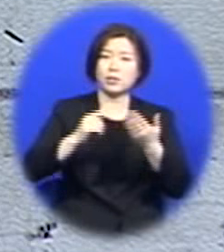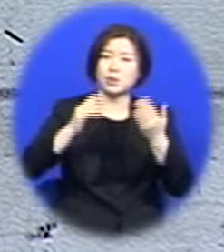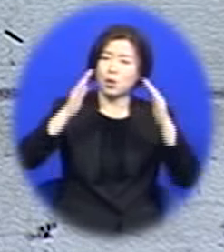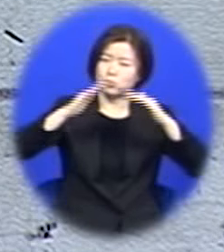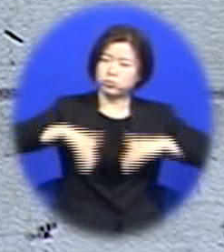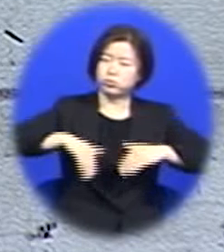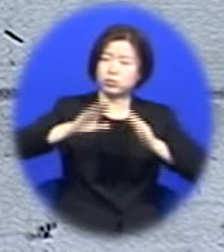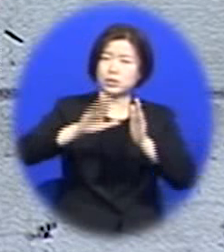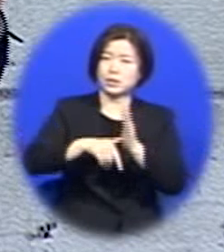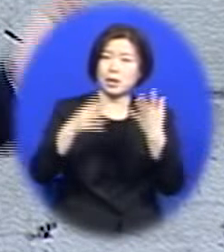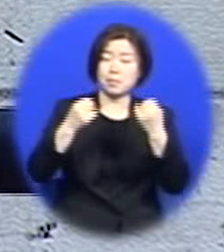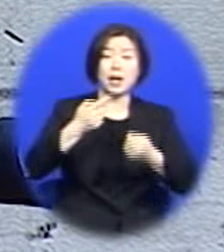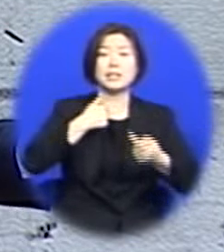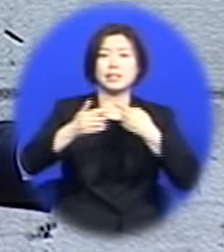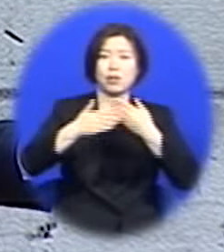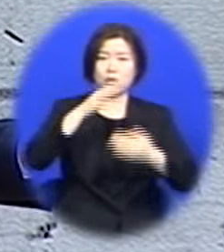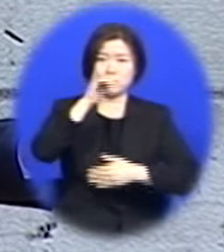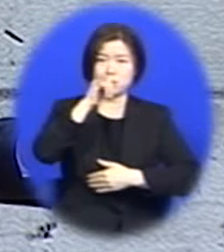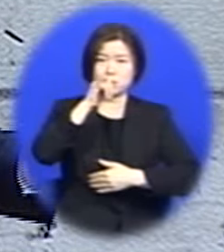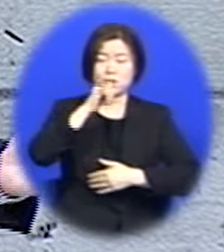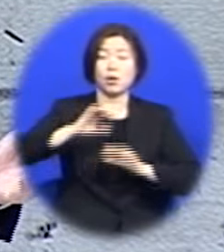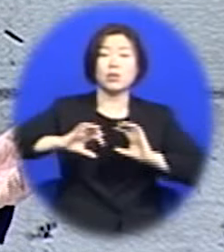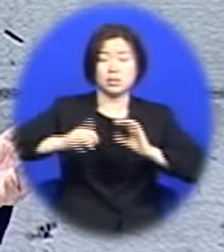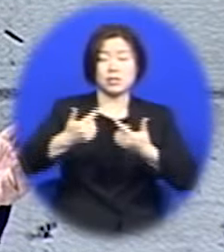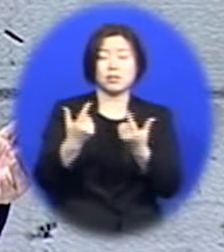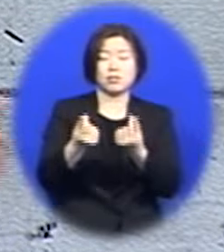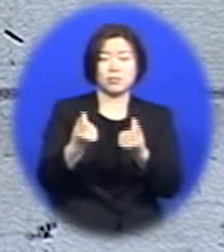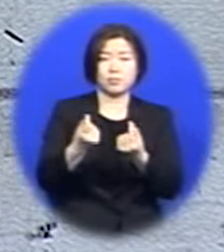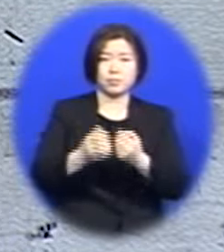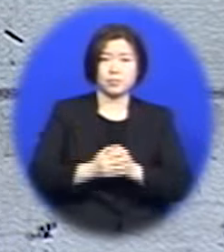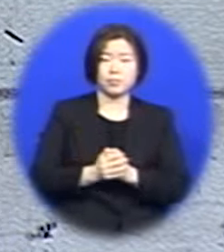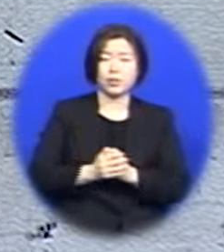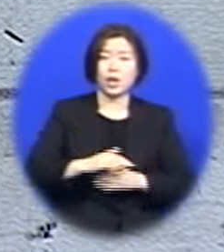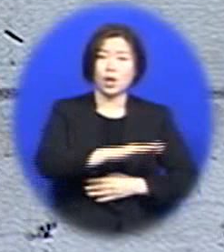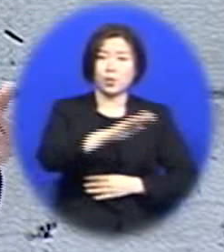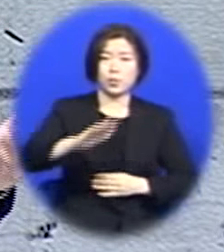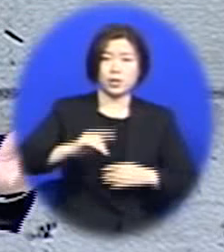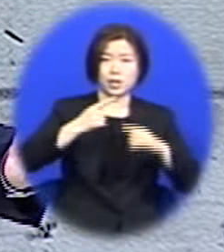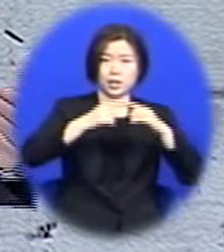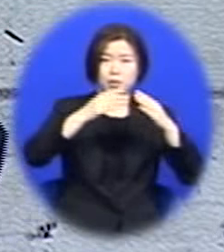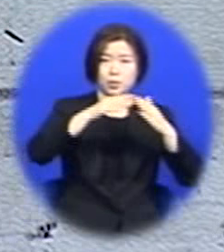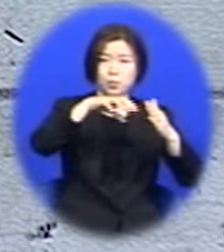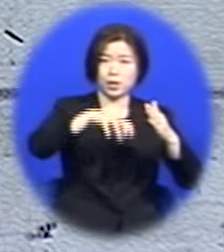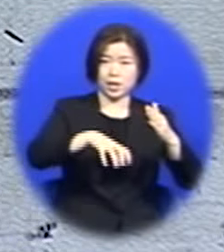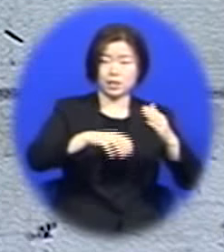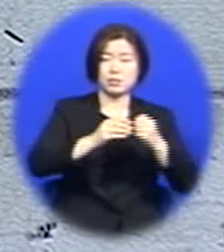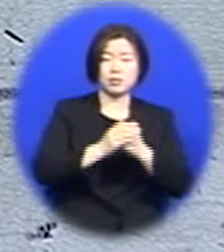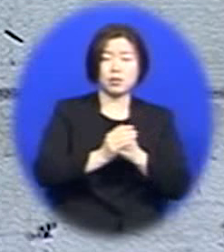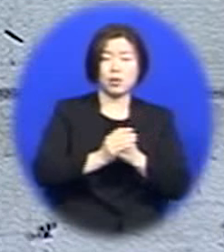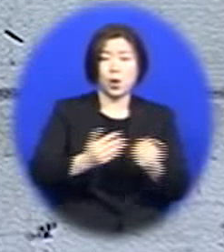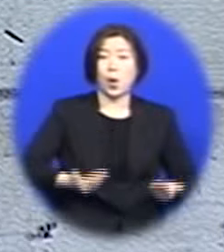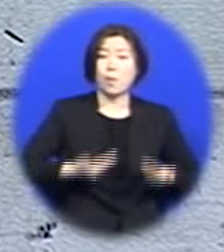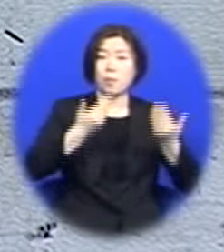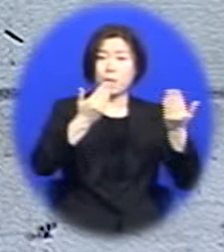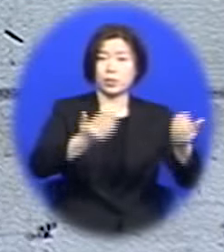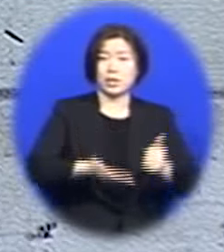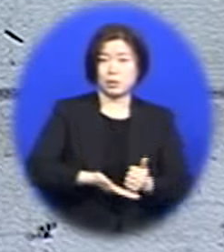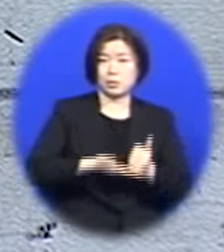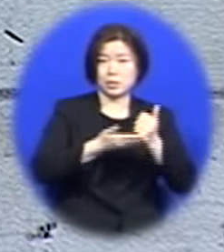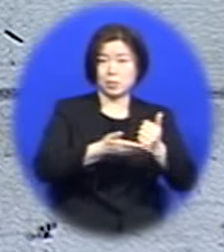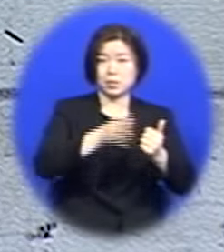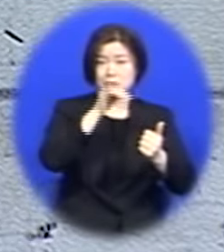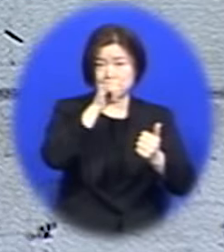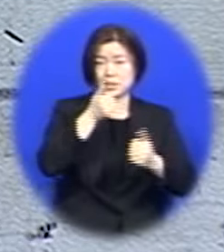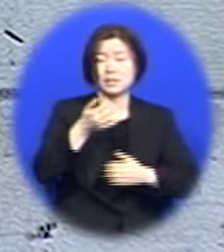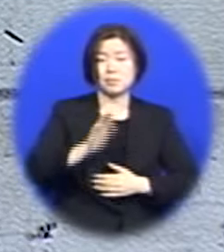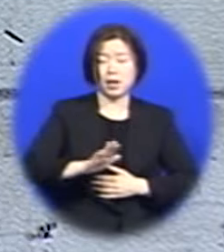많이 경험합니다. 세상은 그렇습니다. 그죠? 우리가 교회에서 이렇게 봉사하면서 섬기지만